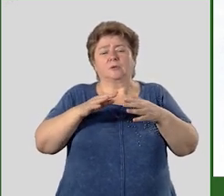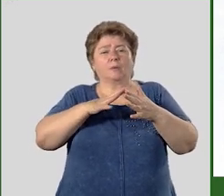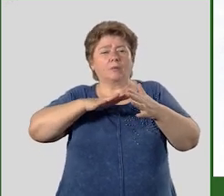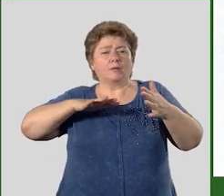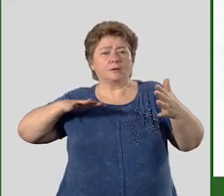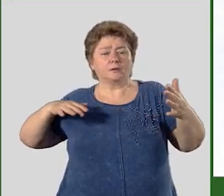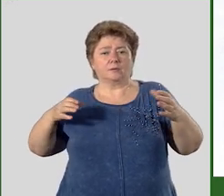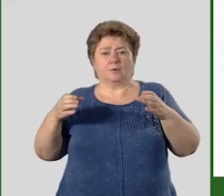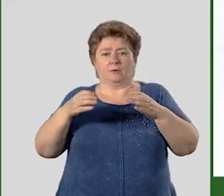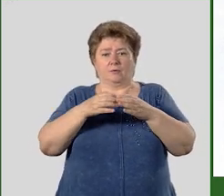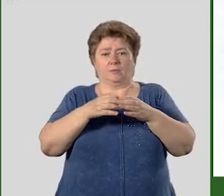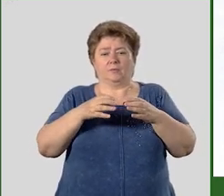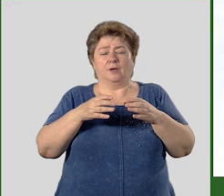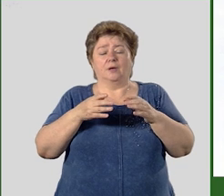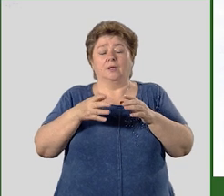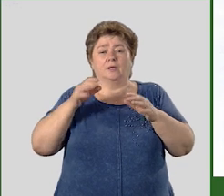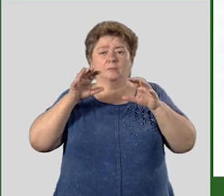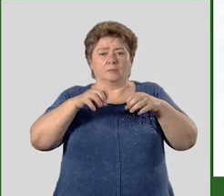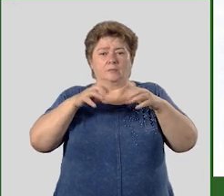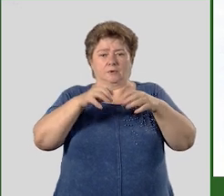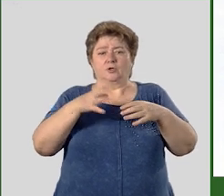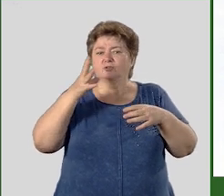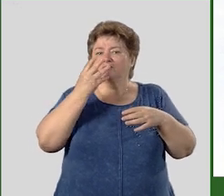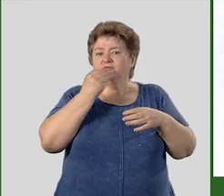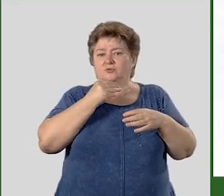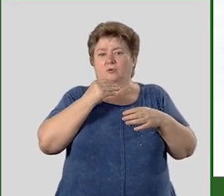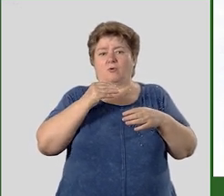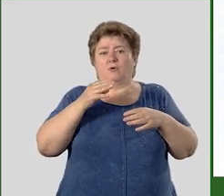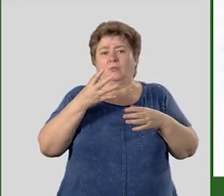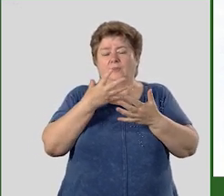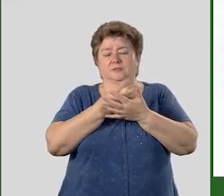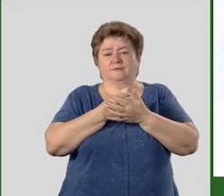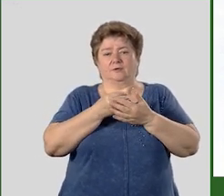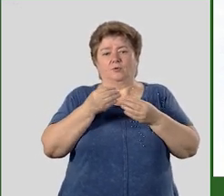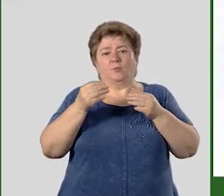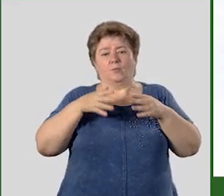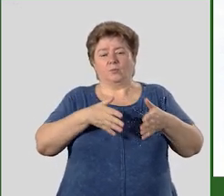длинными колониями и истребляющие все живое на своем пути.